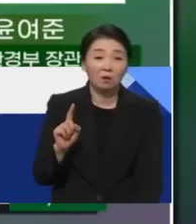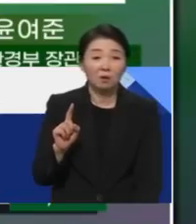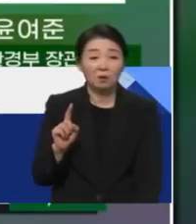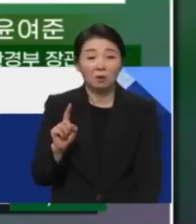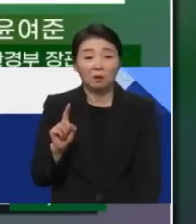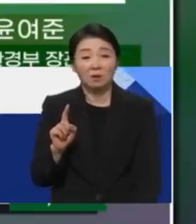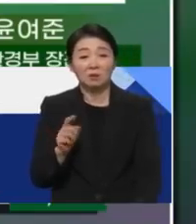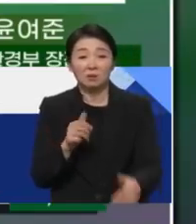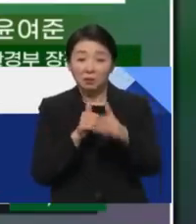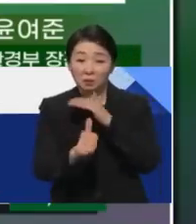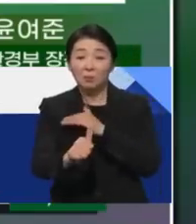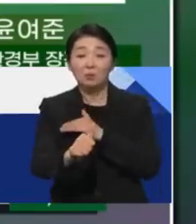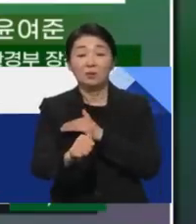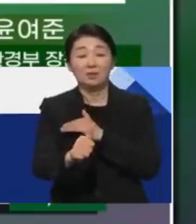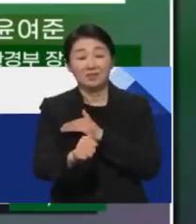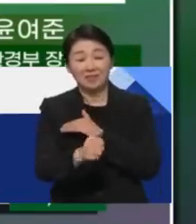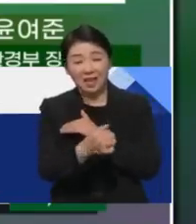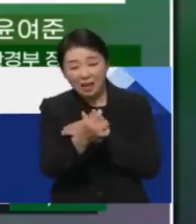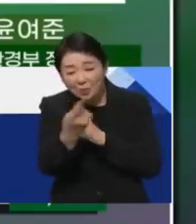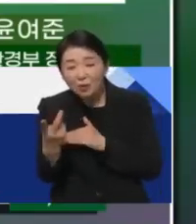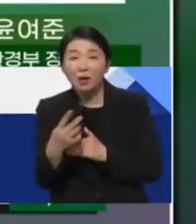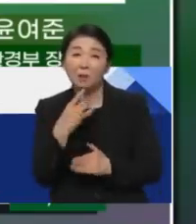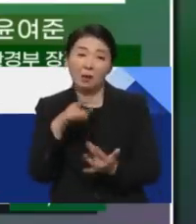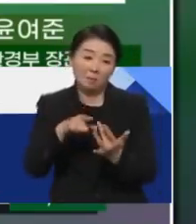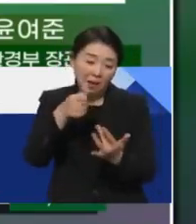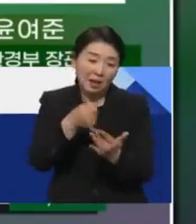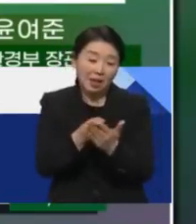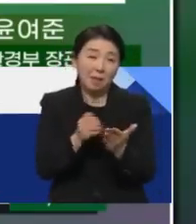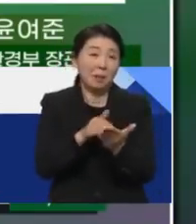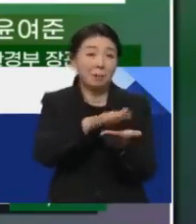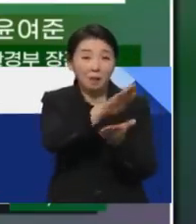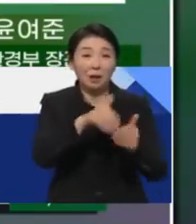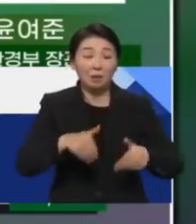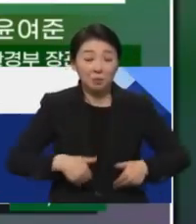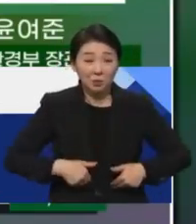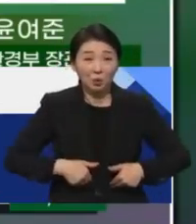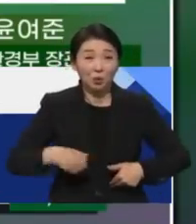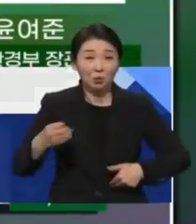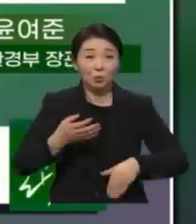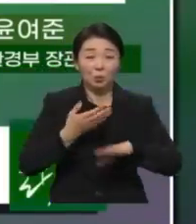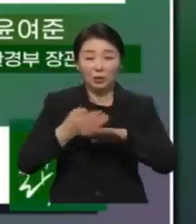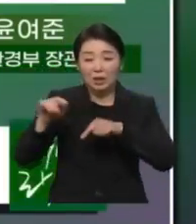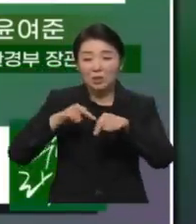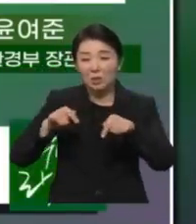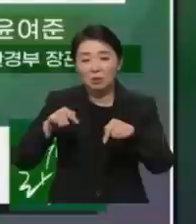대표적인 케이스만 한두 개 빨리 하고 언론 국면 전환을 해줘야지.